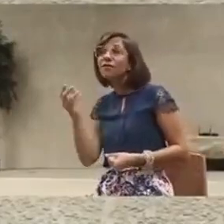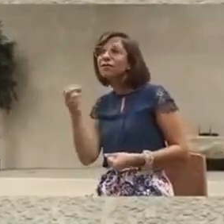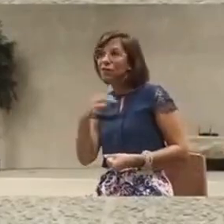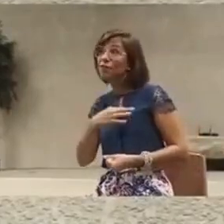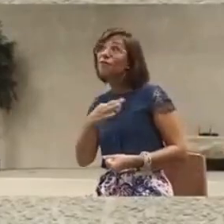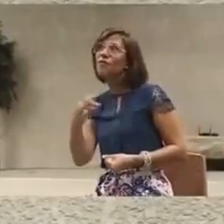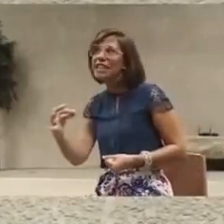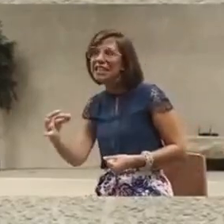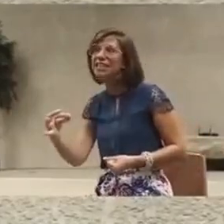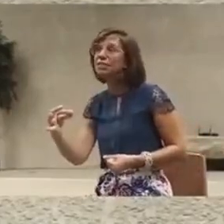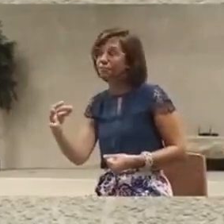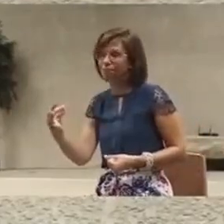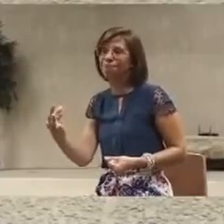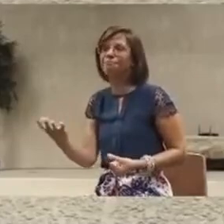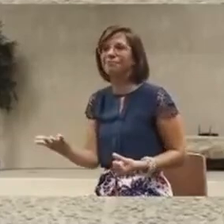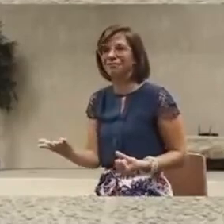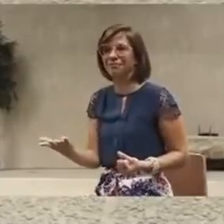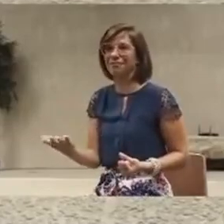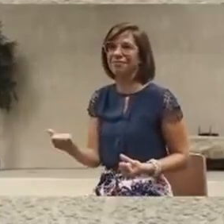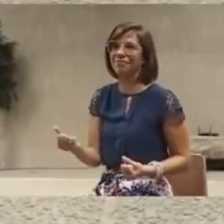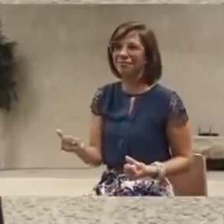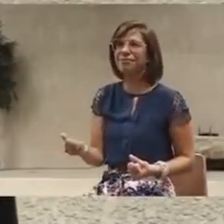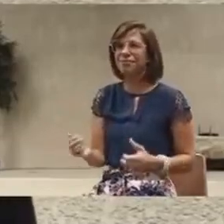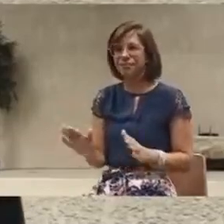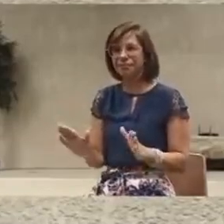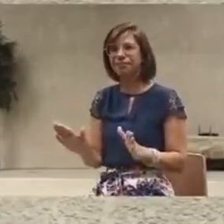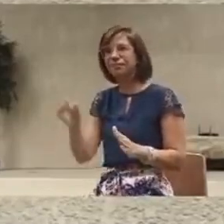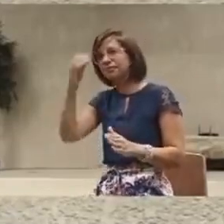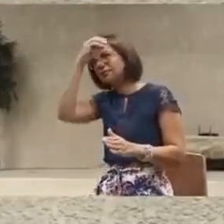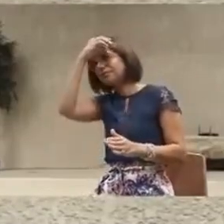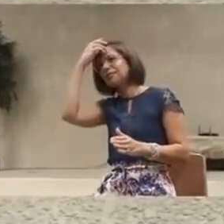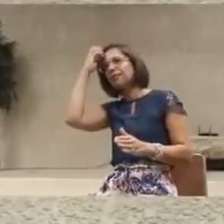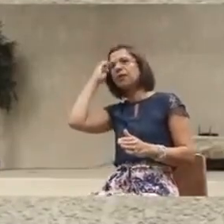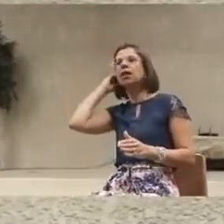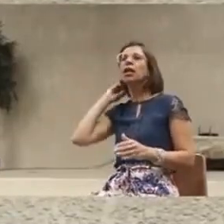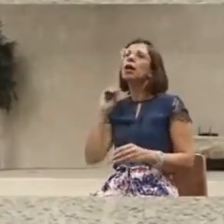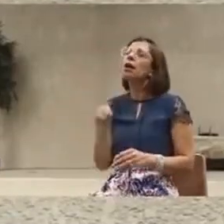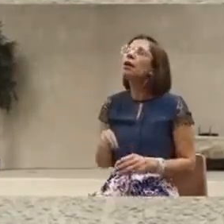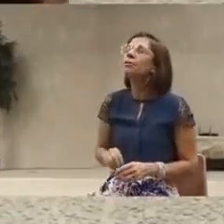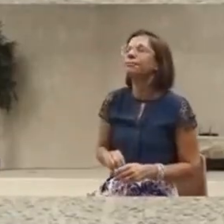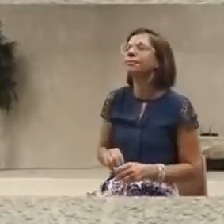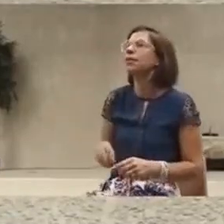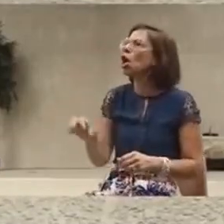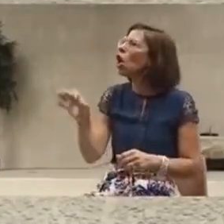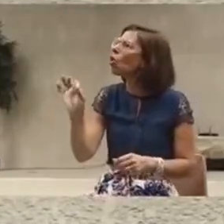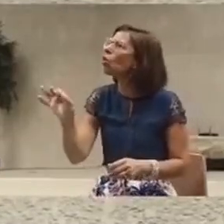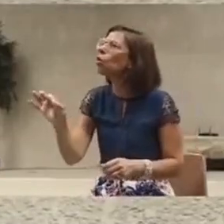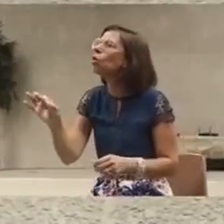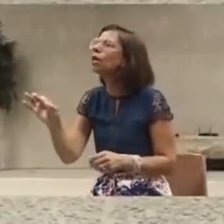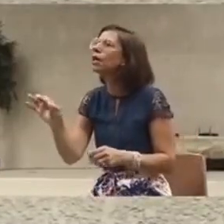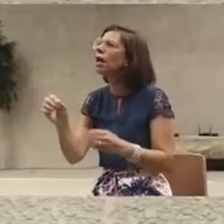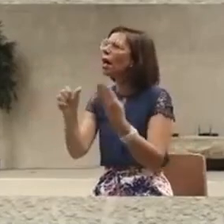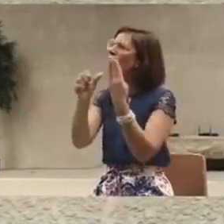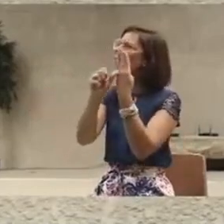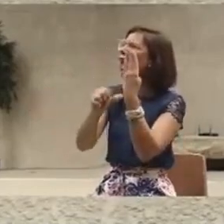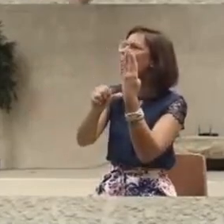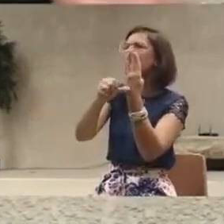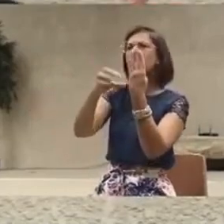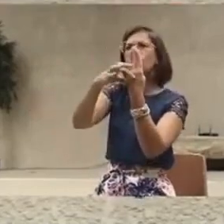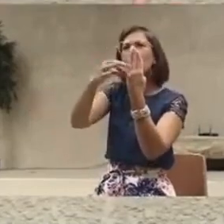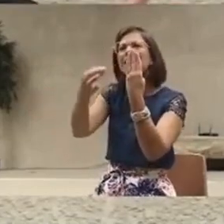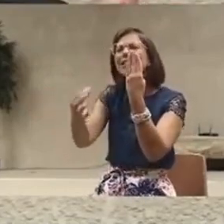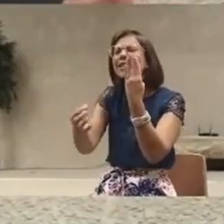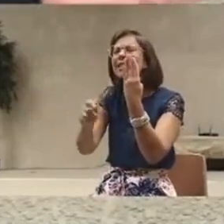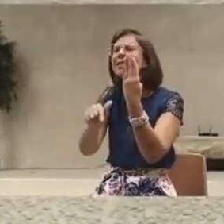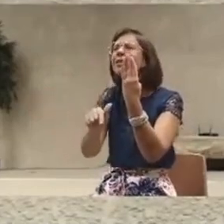chrétien, enfant de Dieu, mais tu restes enfant, tu ne diffères en rien d'un esclave. Tu ne diffères en rien de celui qui marche dans la